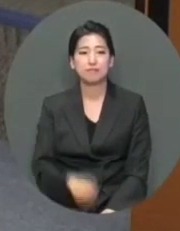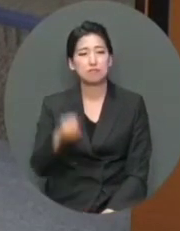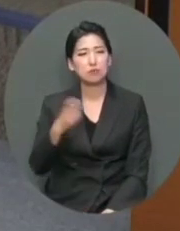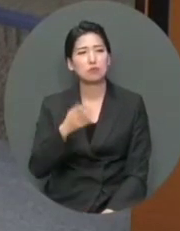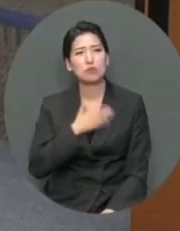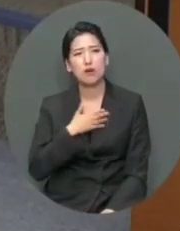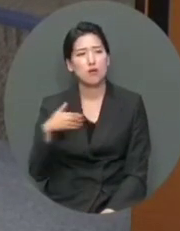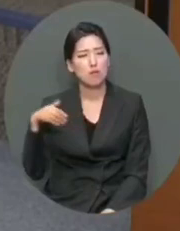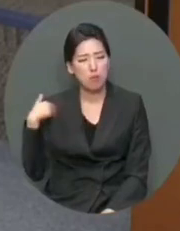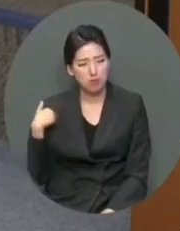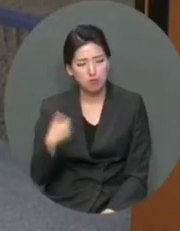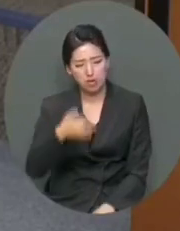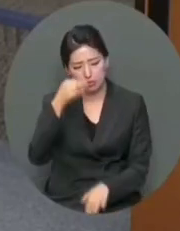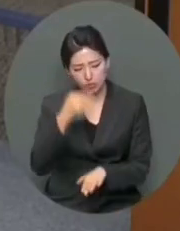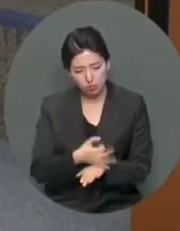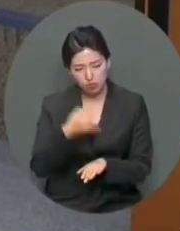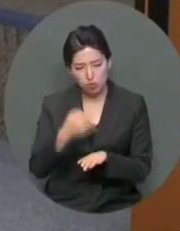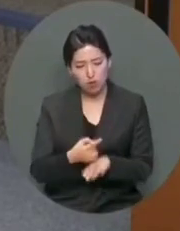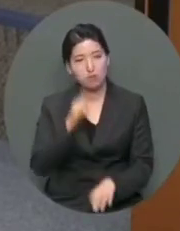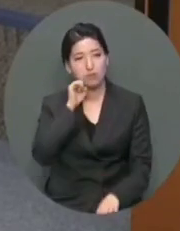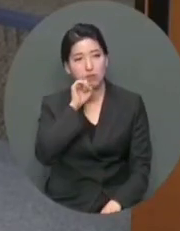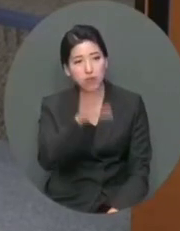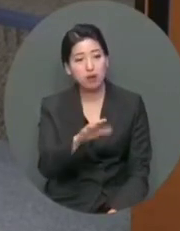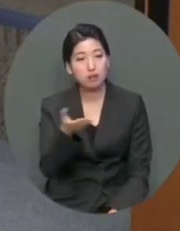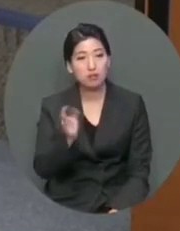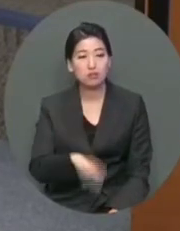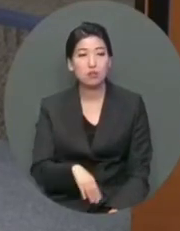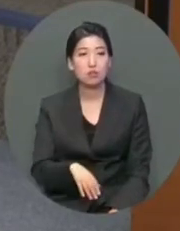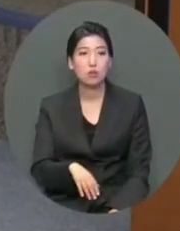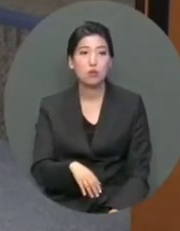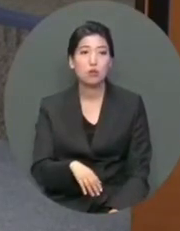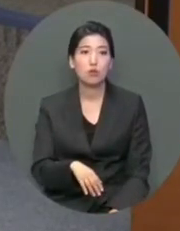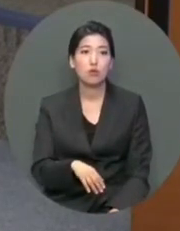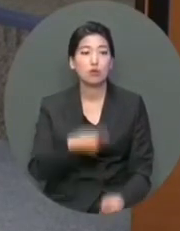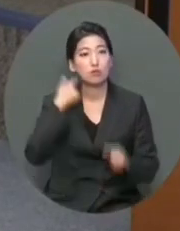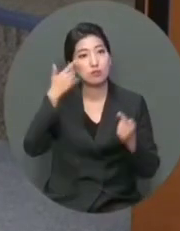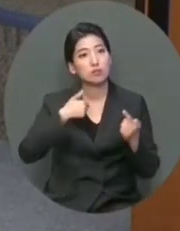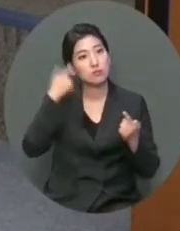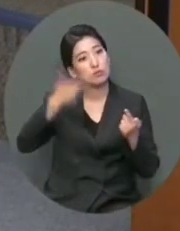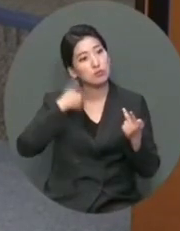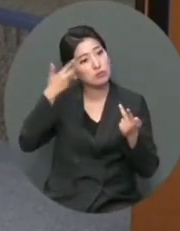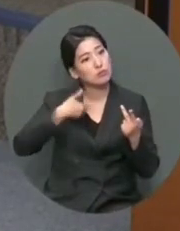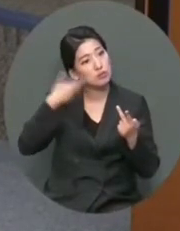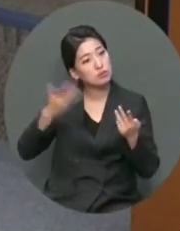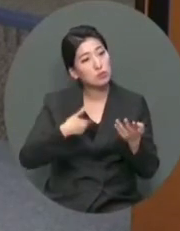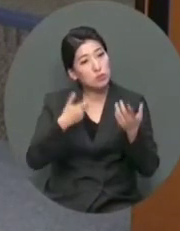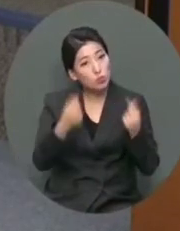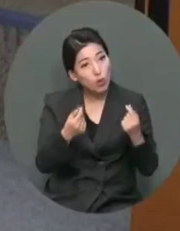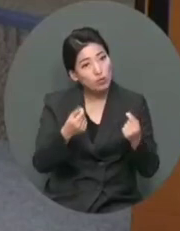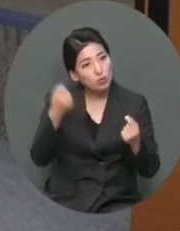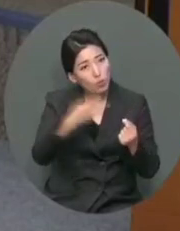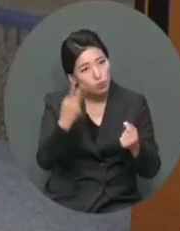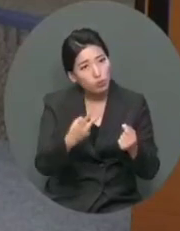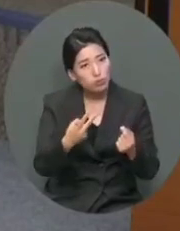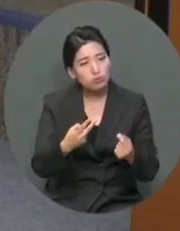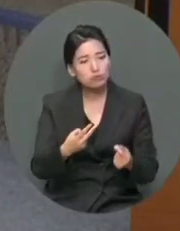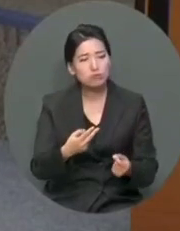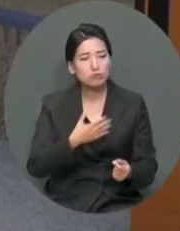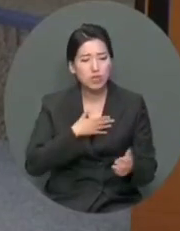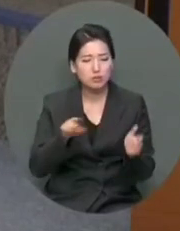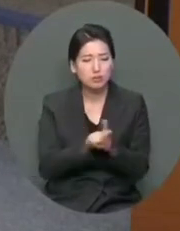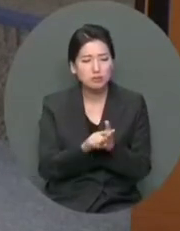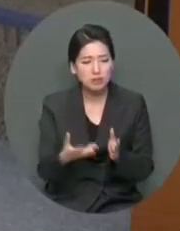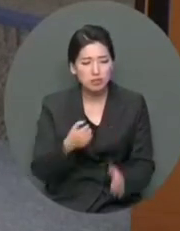답변을 해도 계속해서 똑같은 질문을 할 때 내 말을 믿어주지 않는 것 같아서 답답하셨을 수도 있을 텐데 이